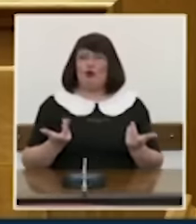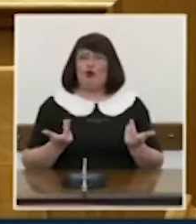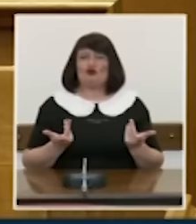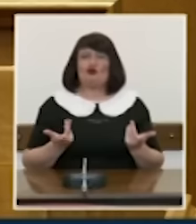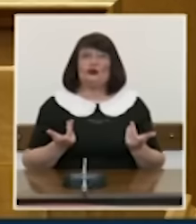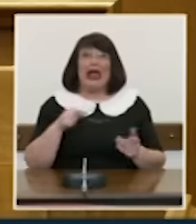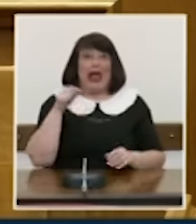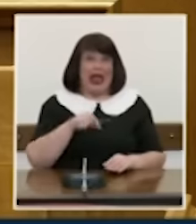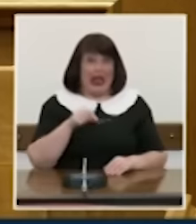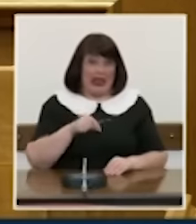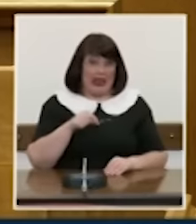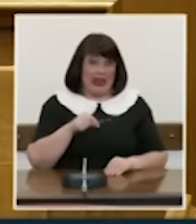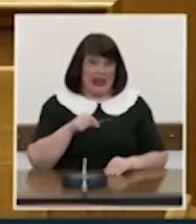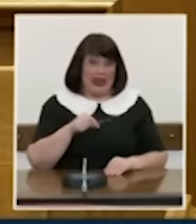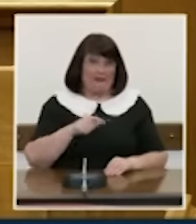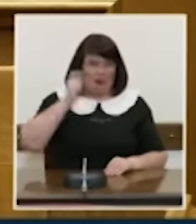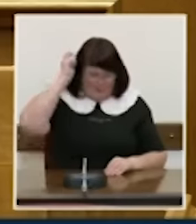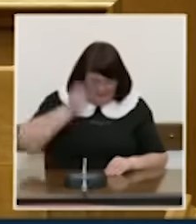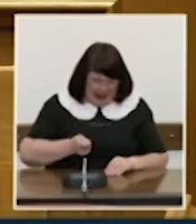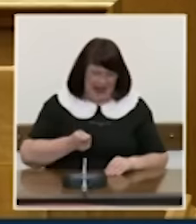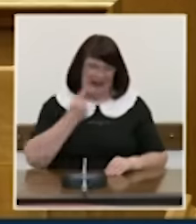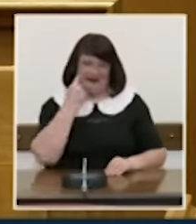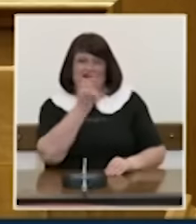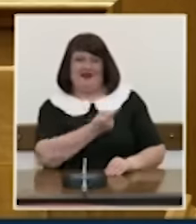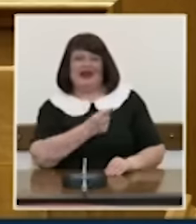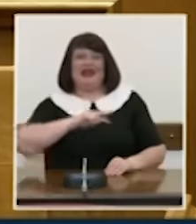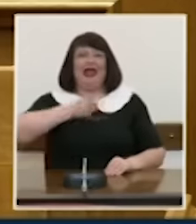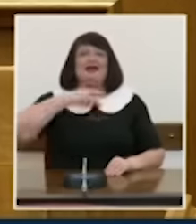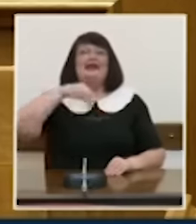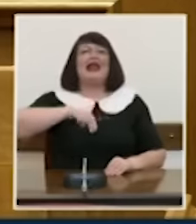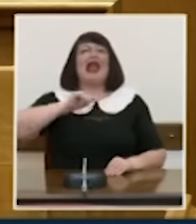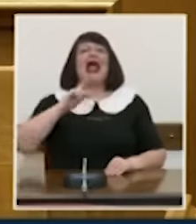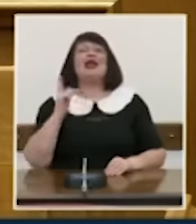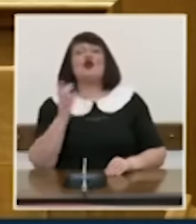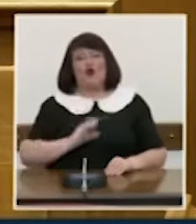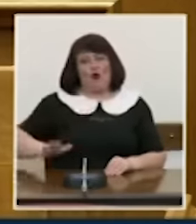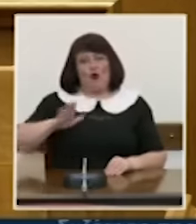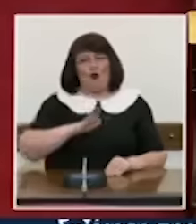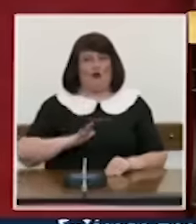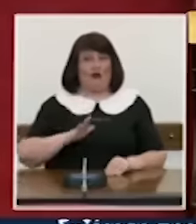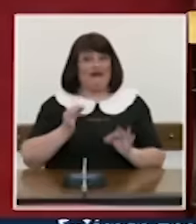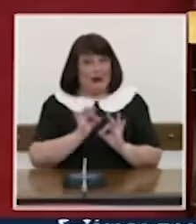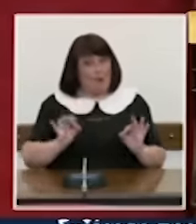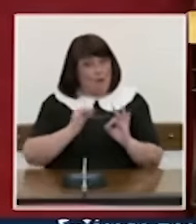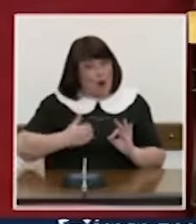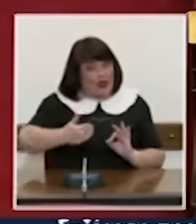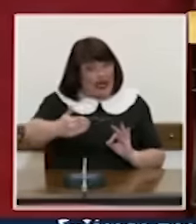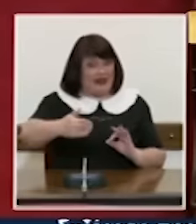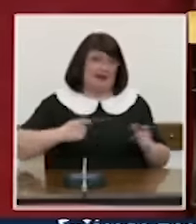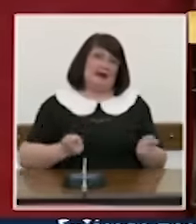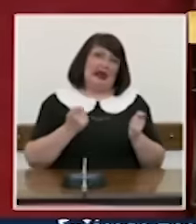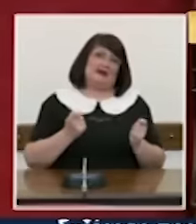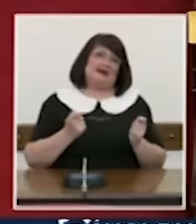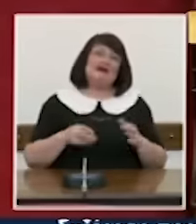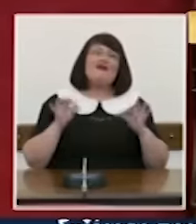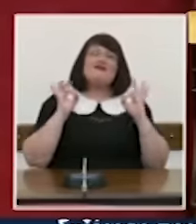και καλύτερη ομολογία για τον αντιλαϊκό χαρακτήρα όσων ετοιμάζεται. Και βέβαια, κυβέρνηση θα